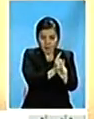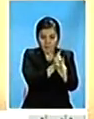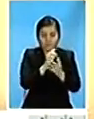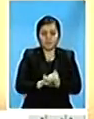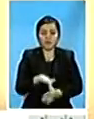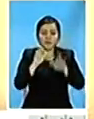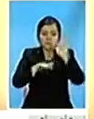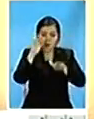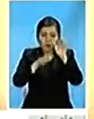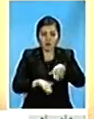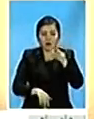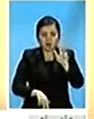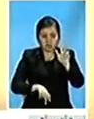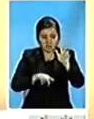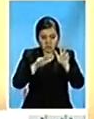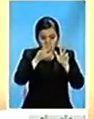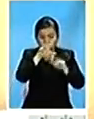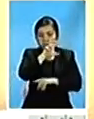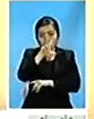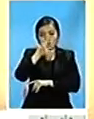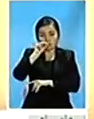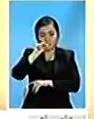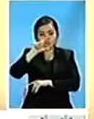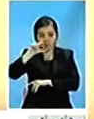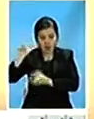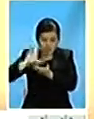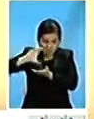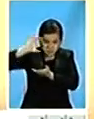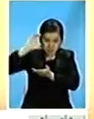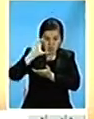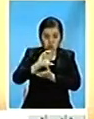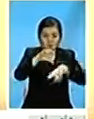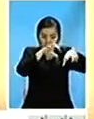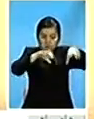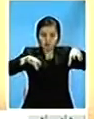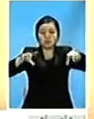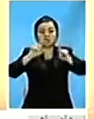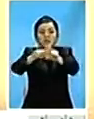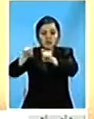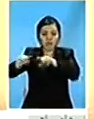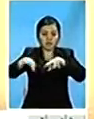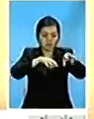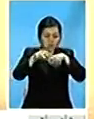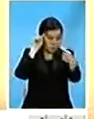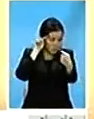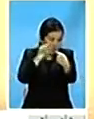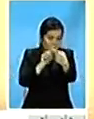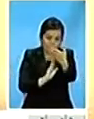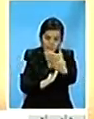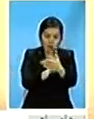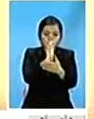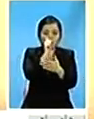น330ล้านบาทเพื่อสนับสนุนให้หน่วยงานดังกล่าวดำเนินภารกิจได้อย่างมีประสิทธิภ